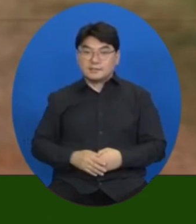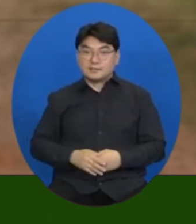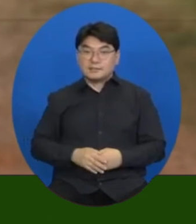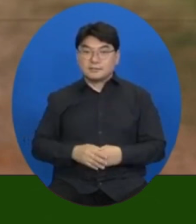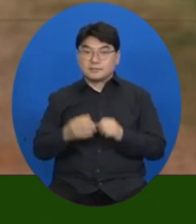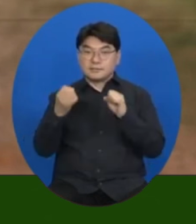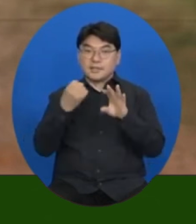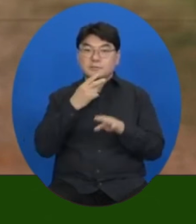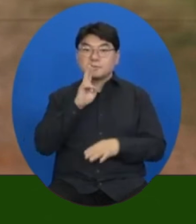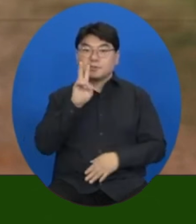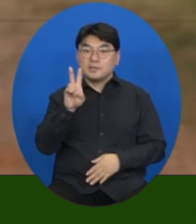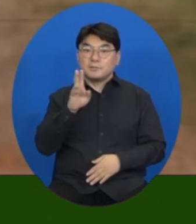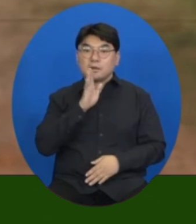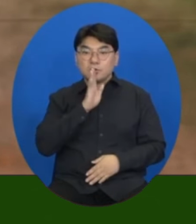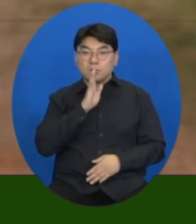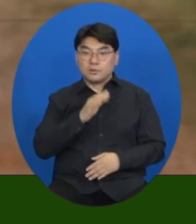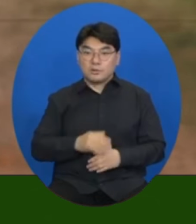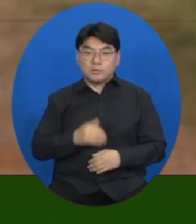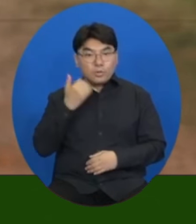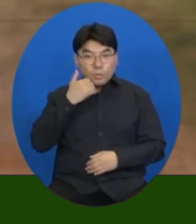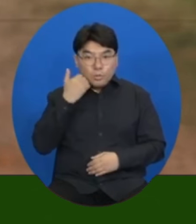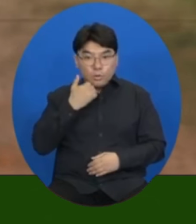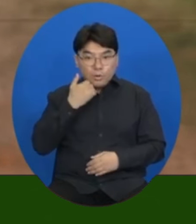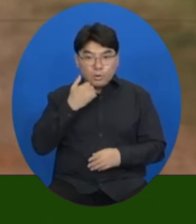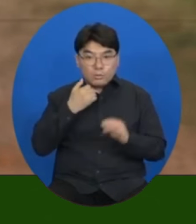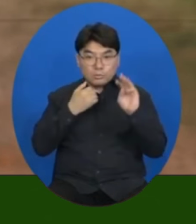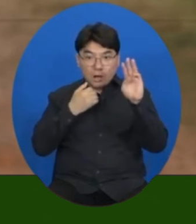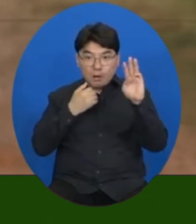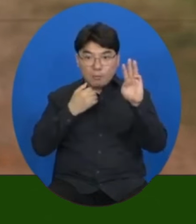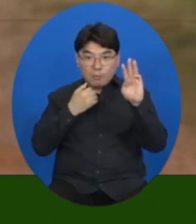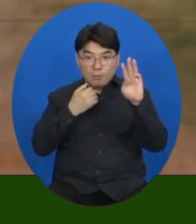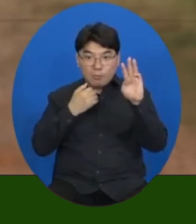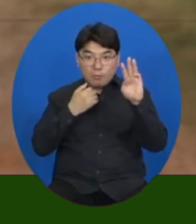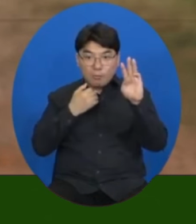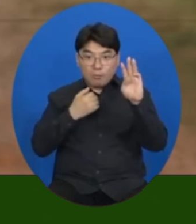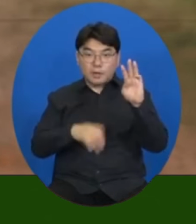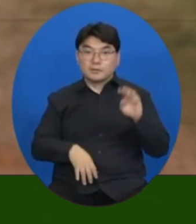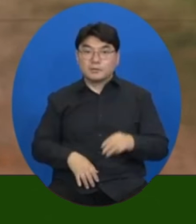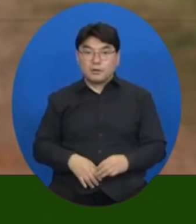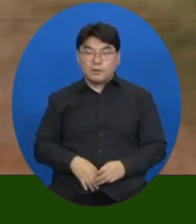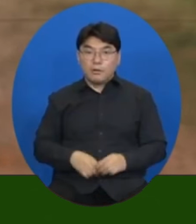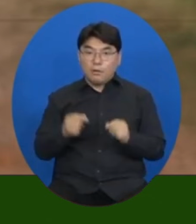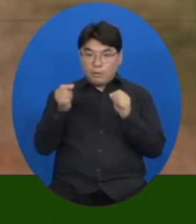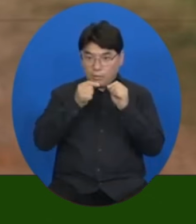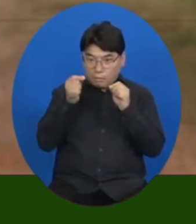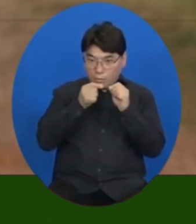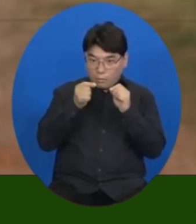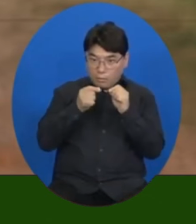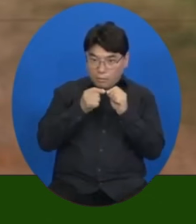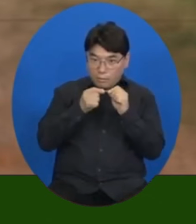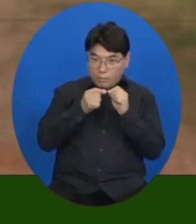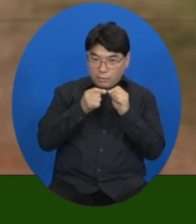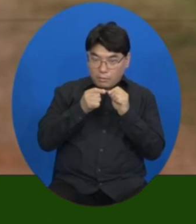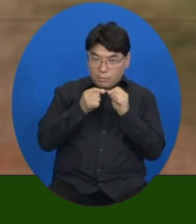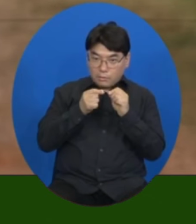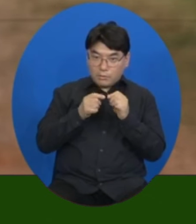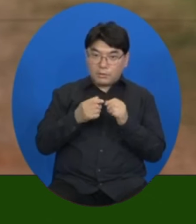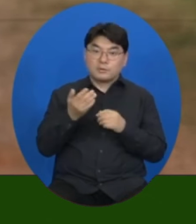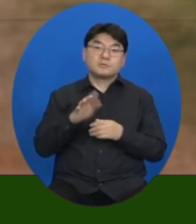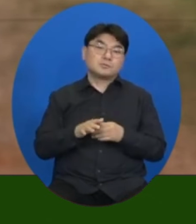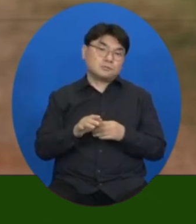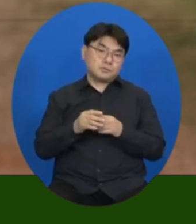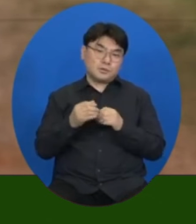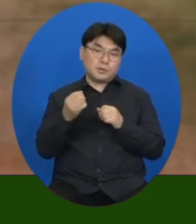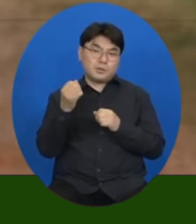2에요데 누군가가 3 근접한데 다 정답이